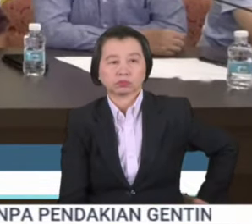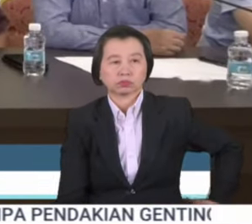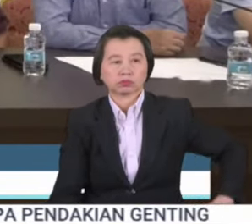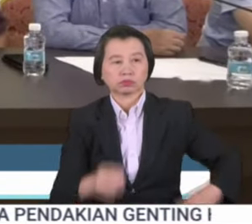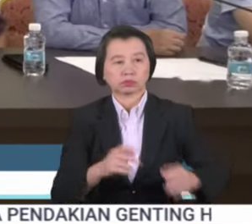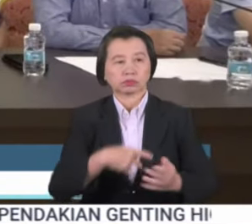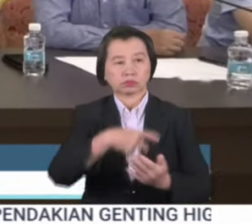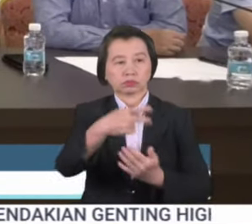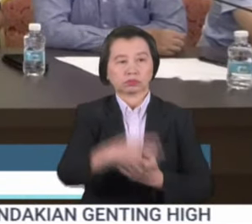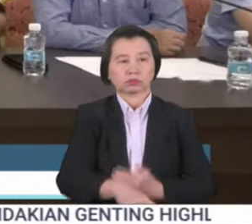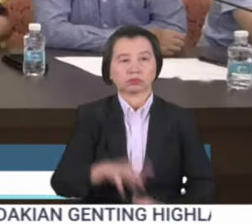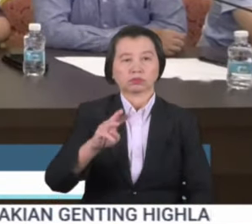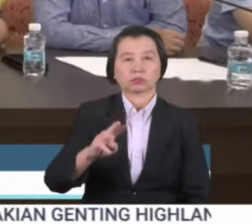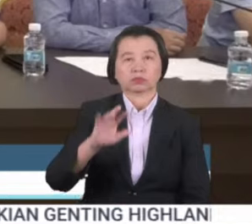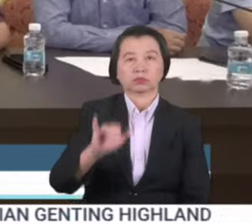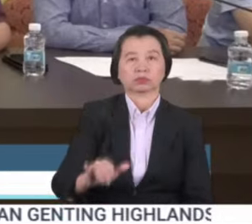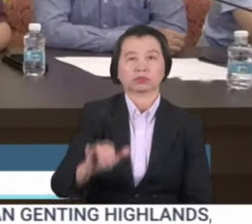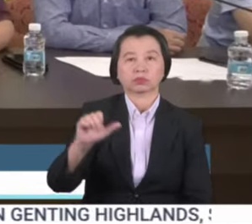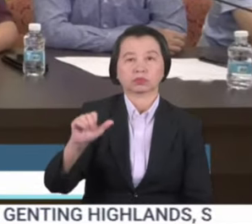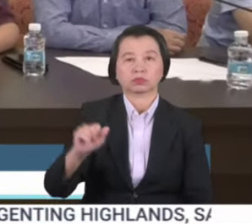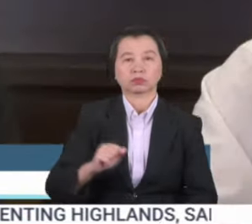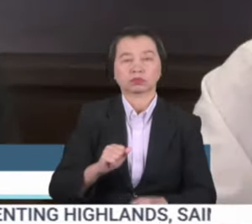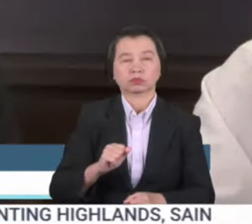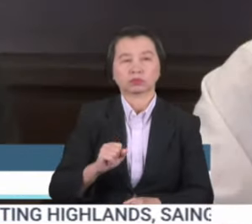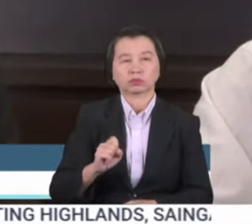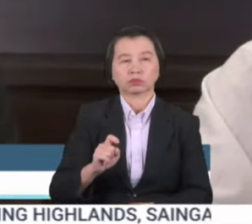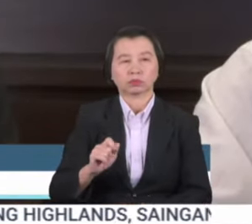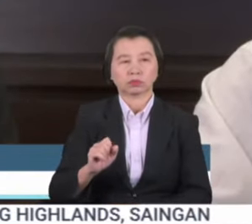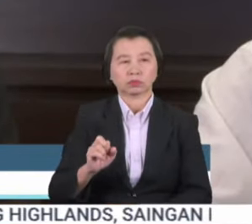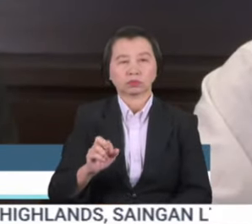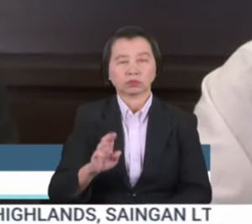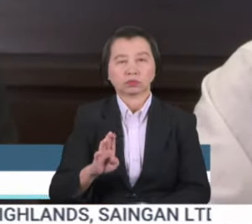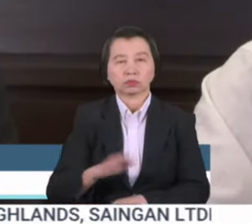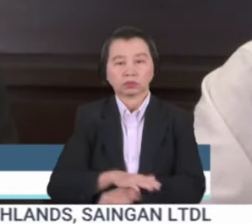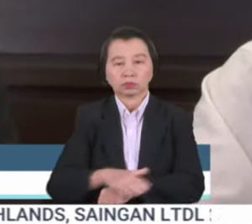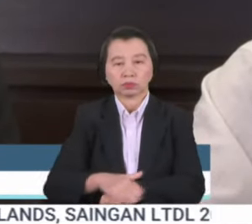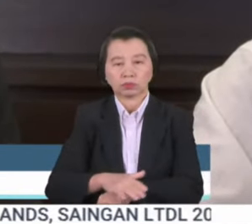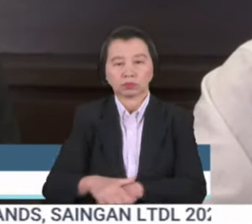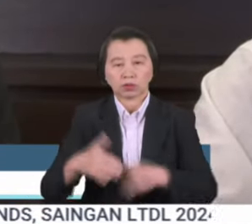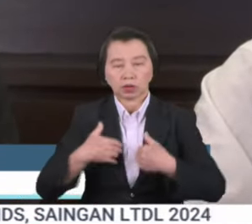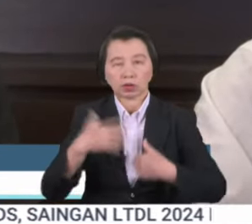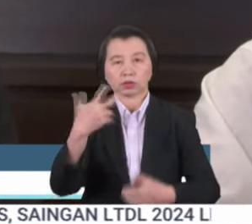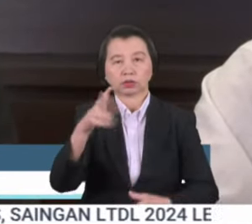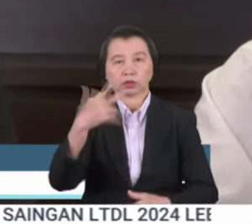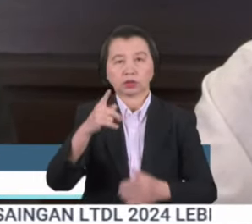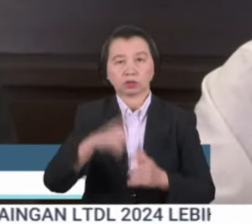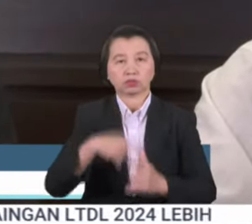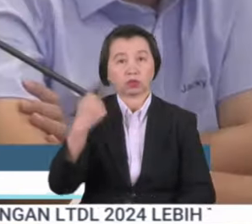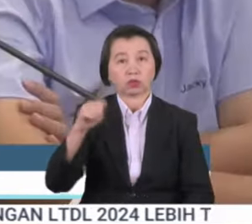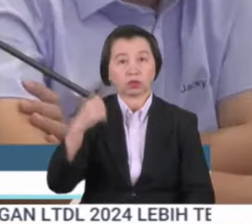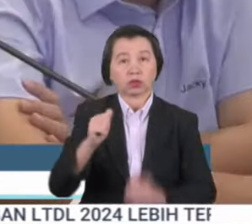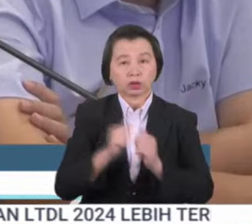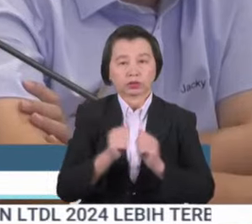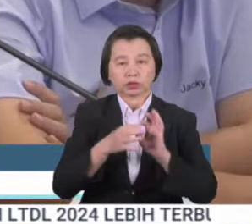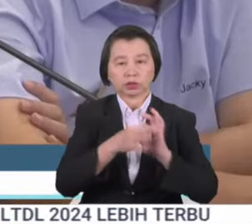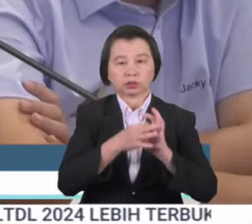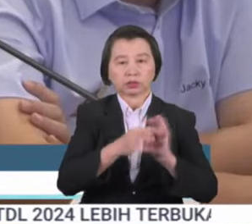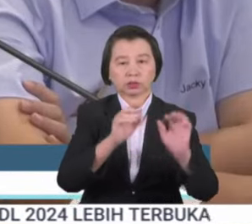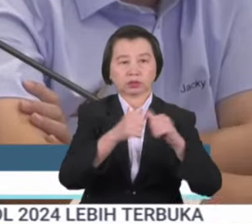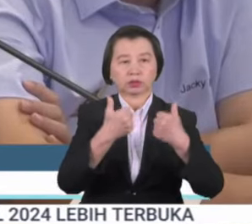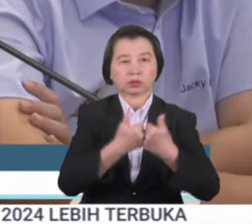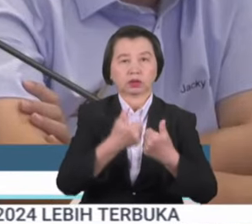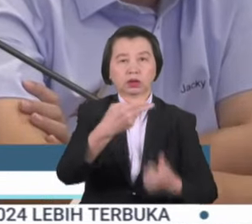Program anjuran My Starfish Foundation dijadual berlangsung 13 Oktober depan dengan kerjasama